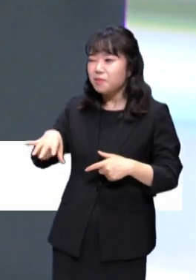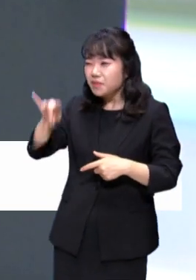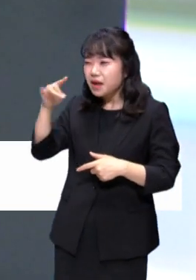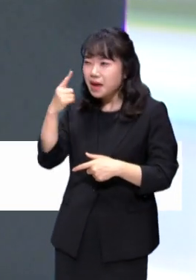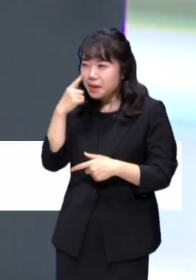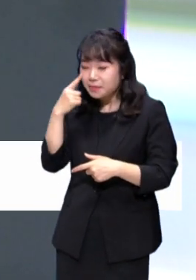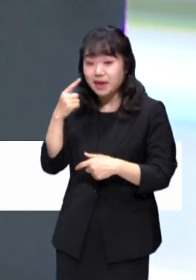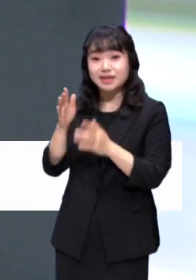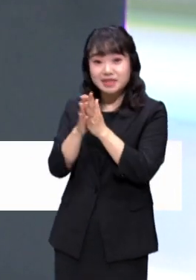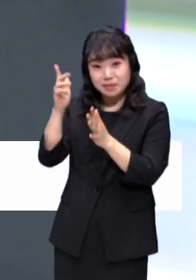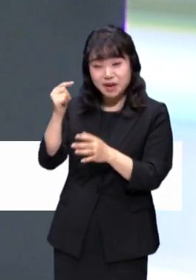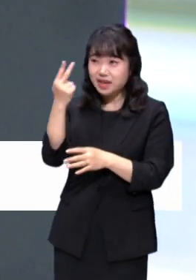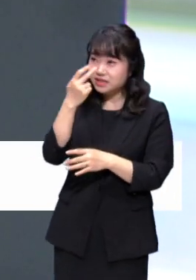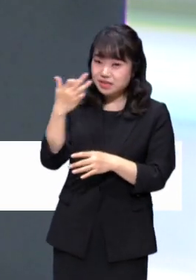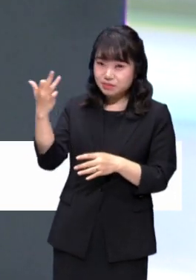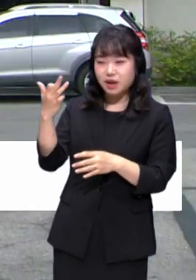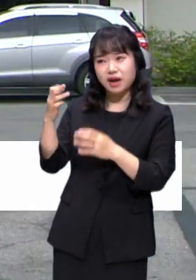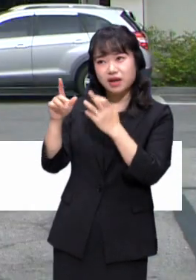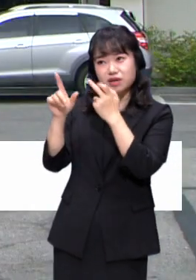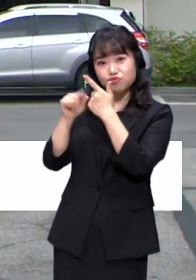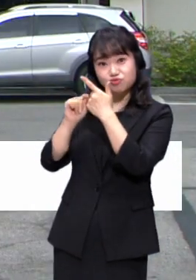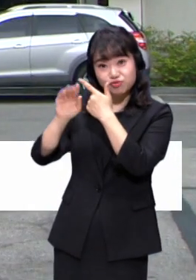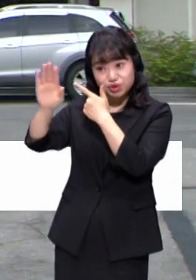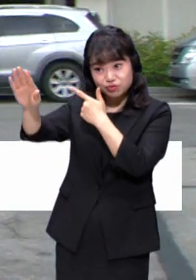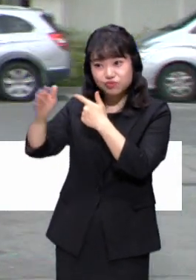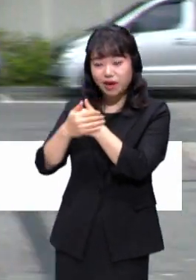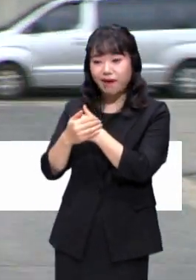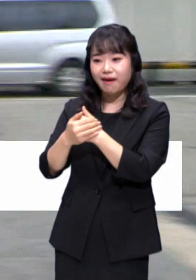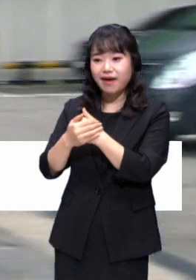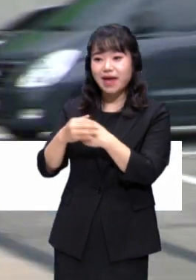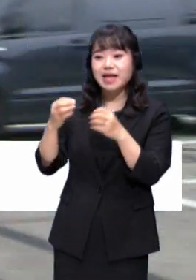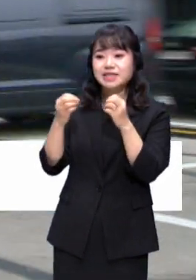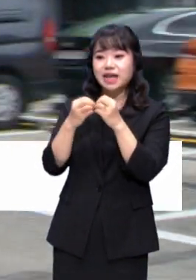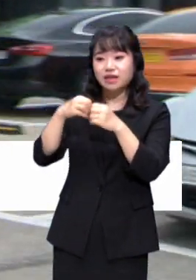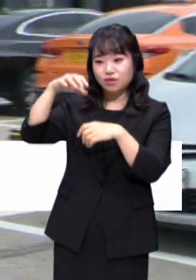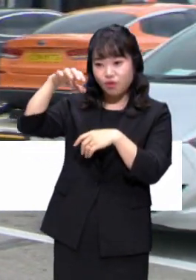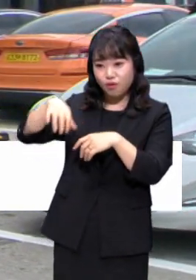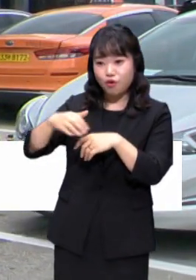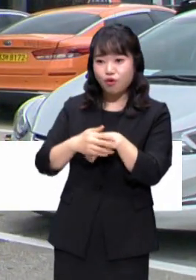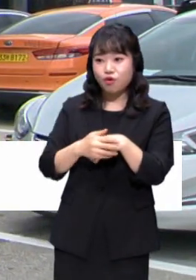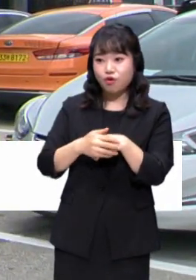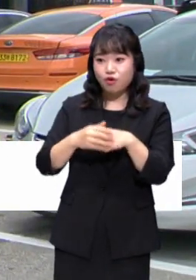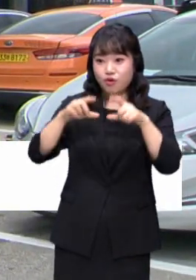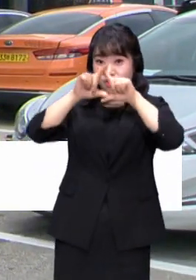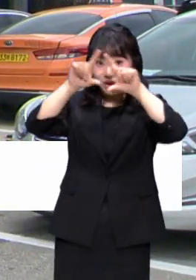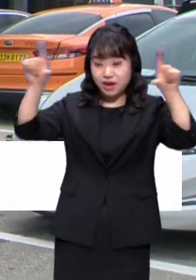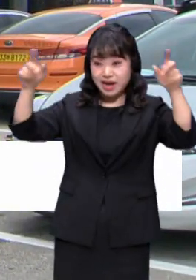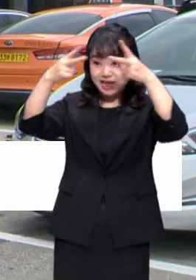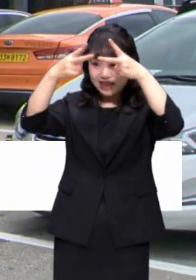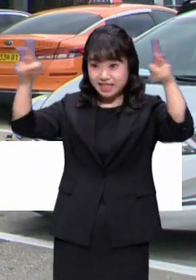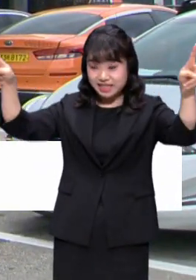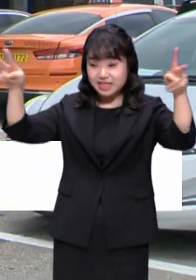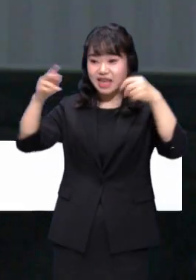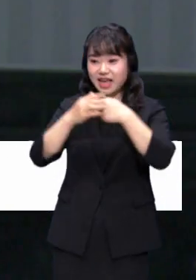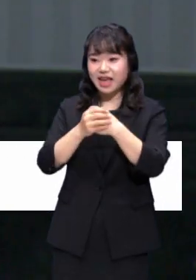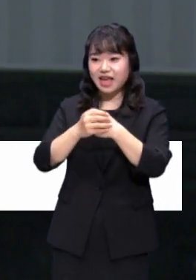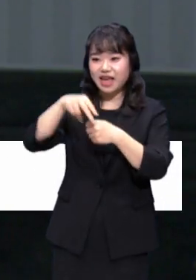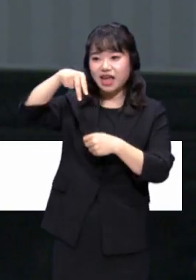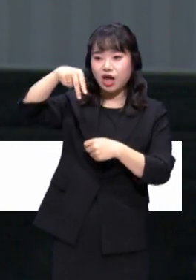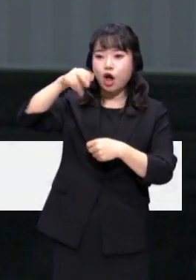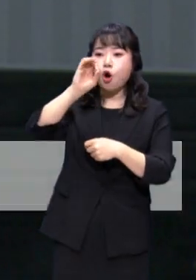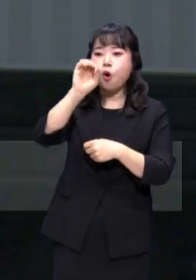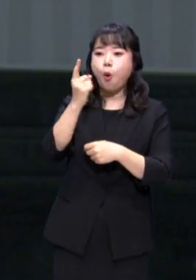해서 2018년 하반기에 플랫폼 창동 6일 1층에 오픈 창동